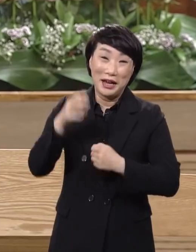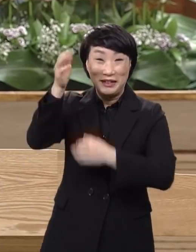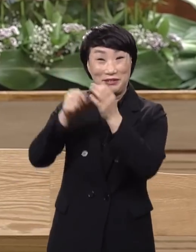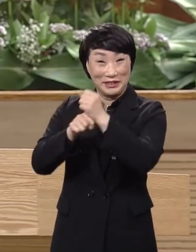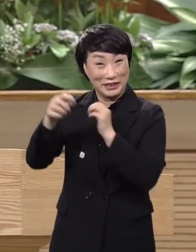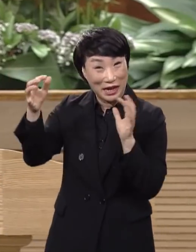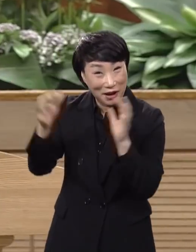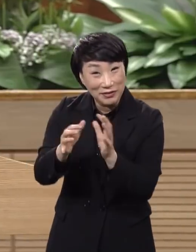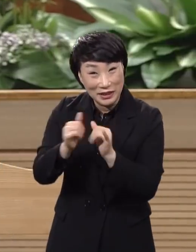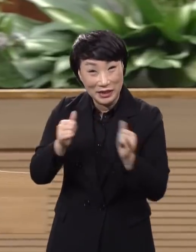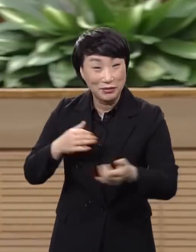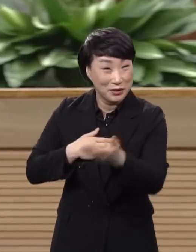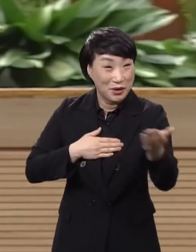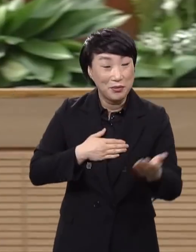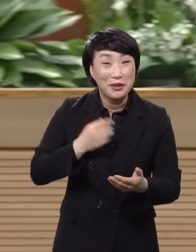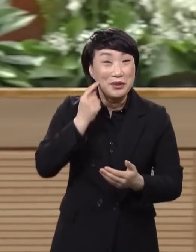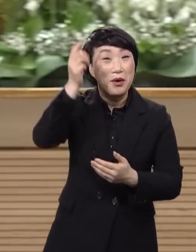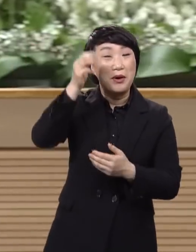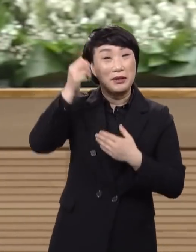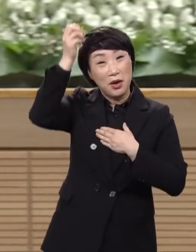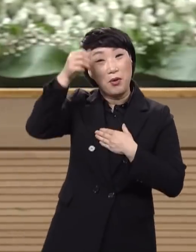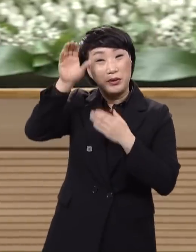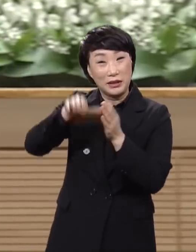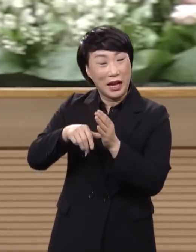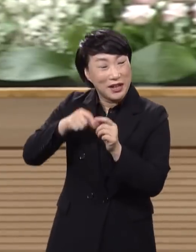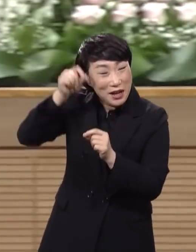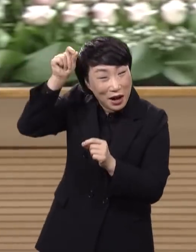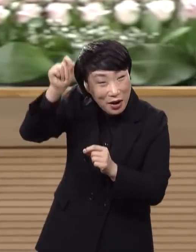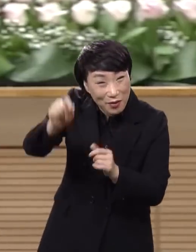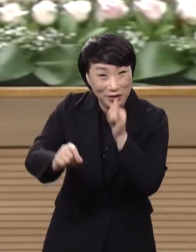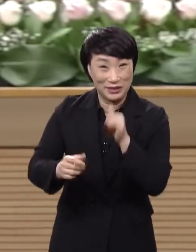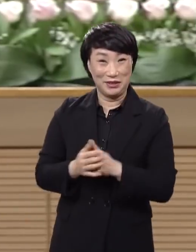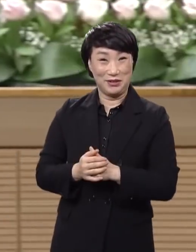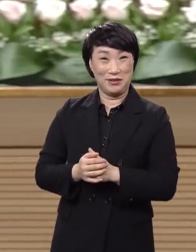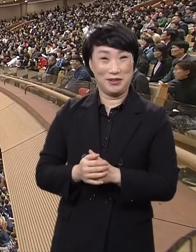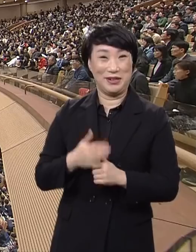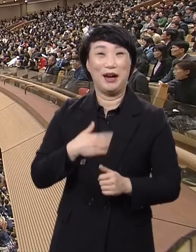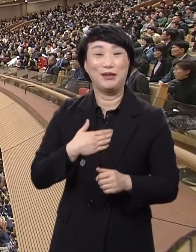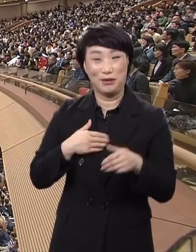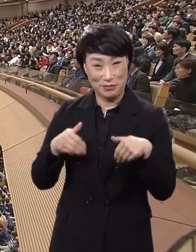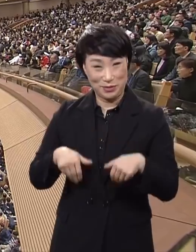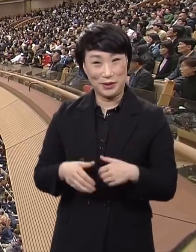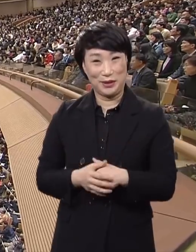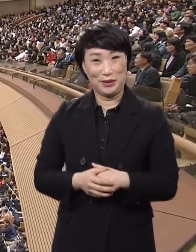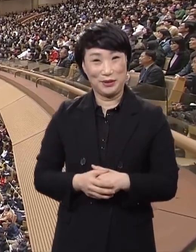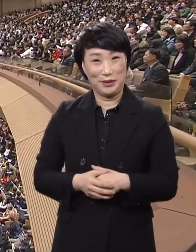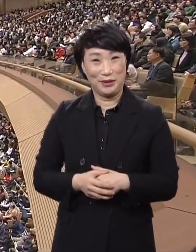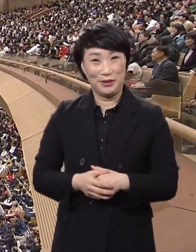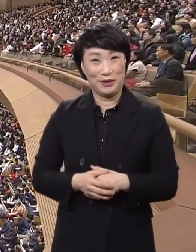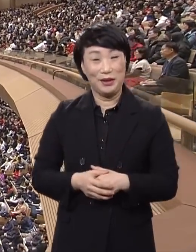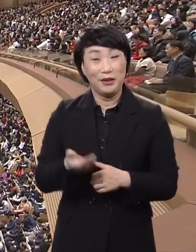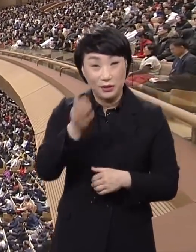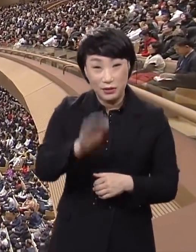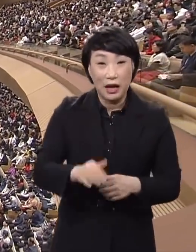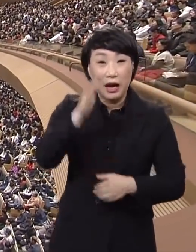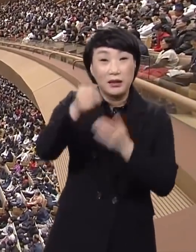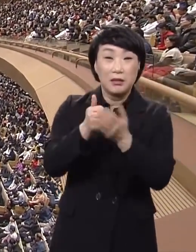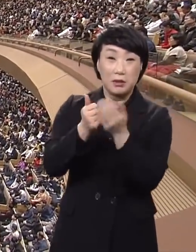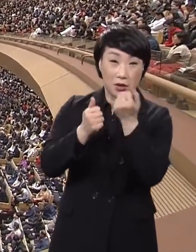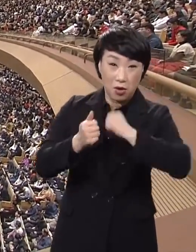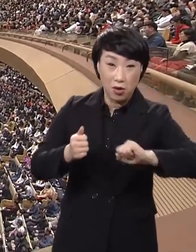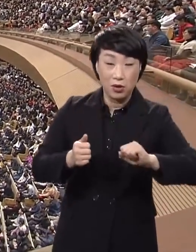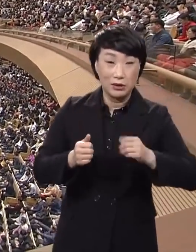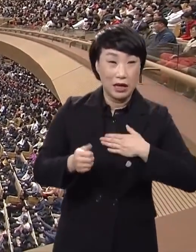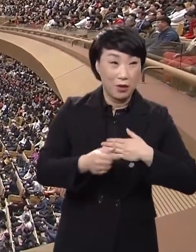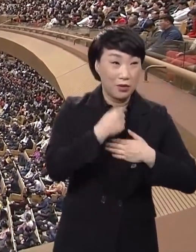뜻을 같이 한 자들의 영광은 내 영혼의 때 영원하다 나를 알아야 합니다. 그러나 하나님을